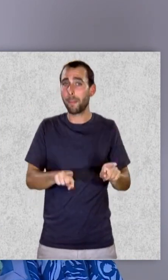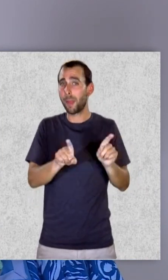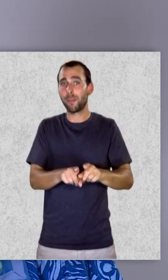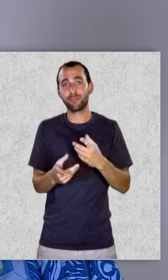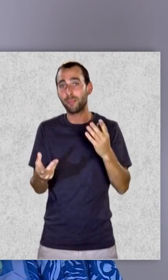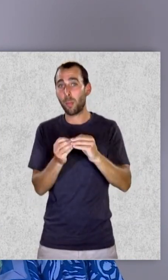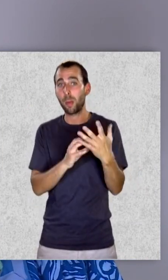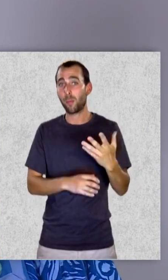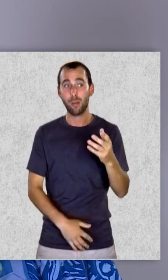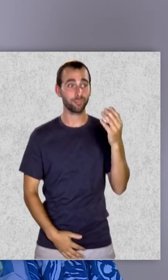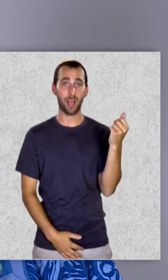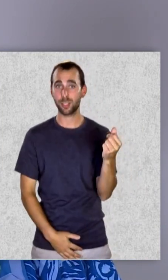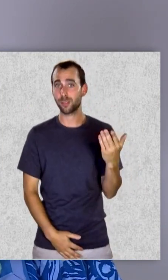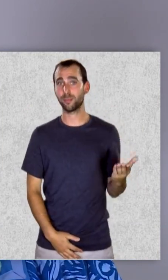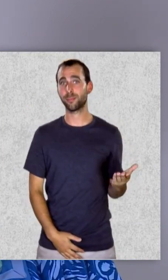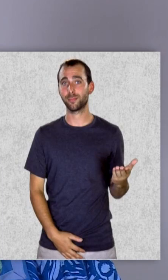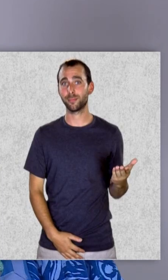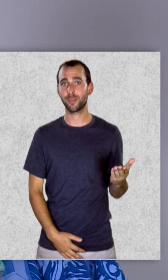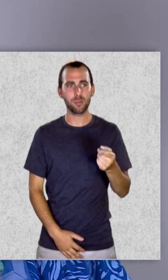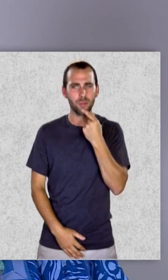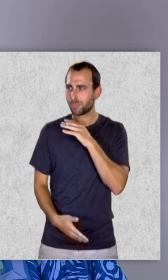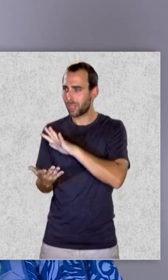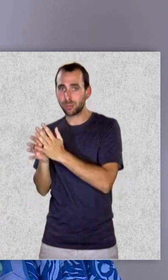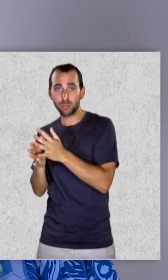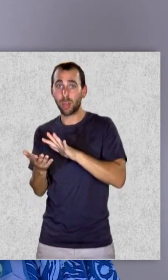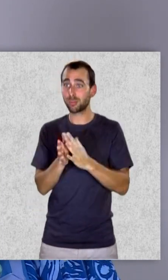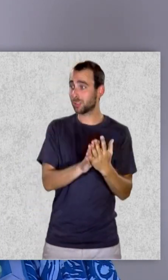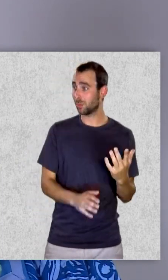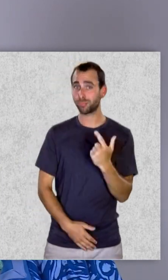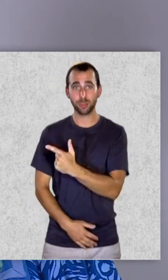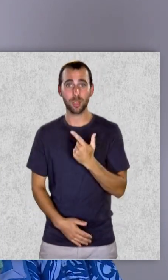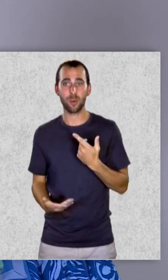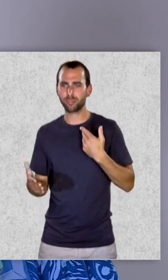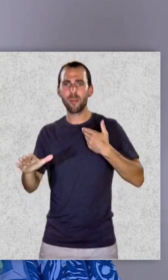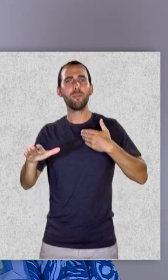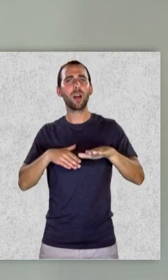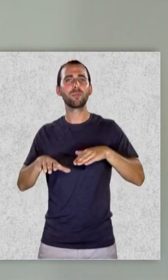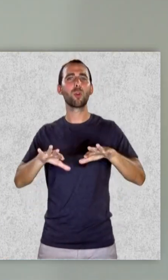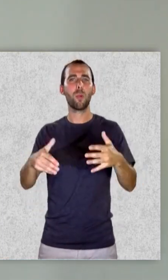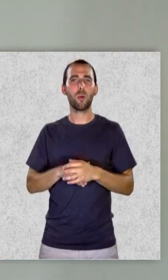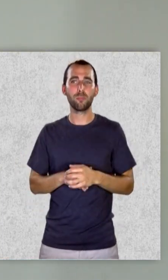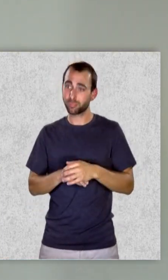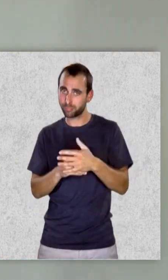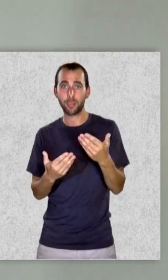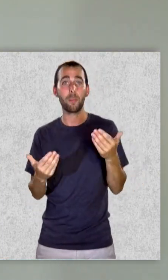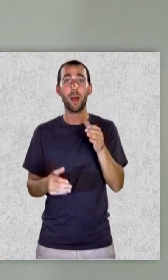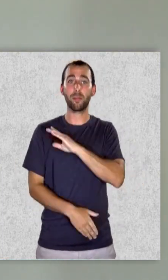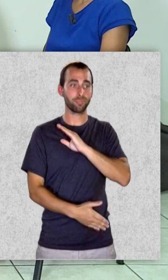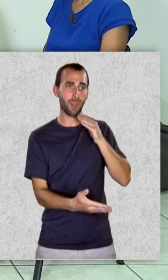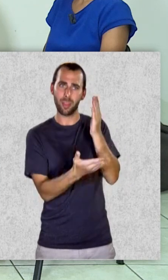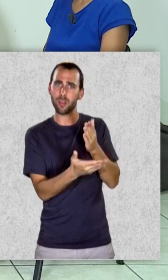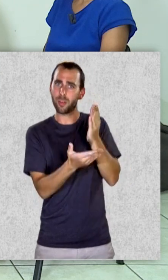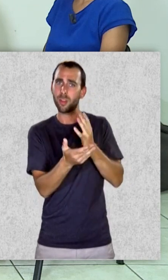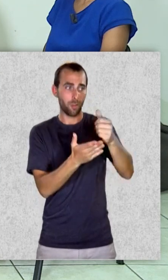une question financière, quoi. Donc nos 2 associations, elles fonctionnent avec quoi? Avec les prestations qu'on